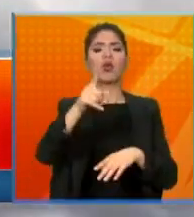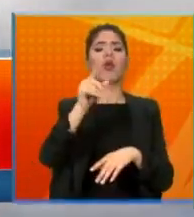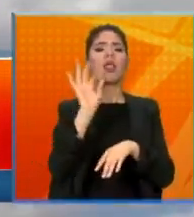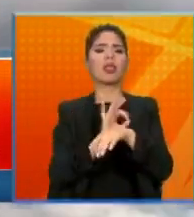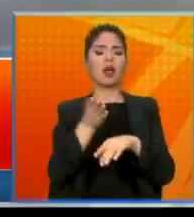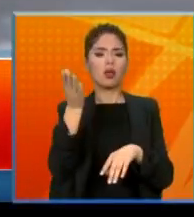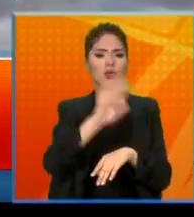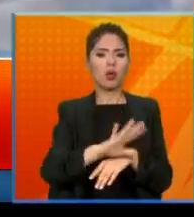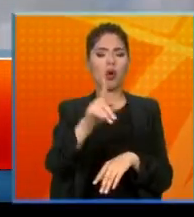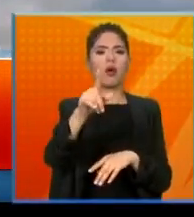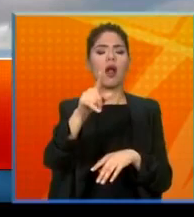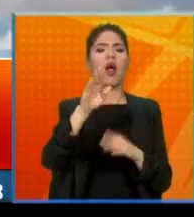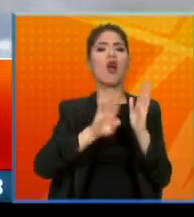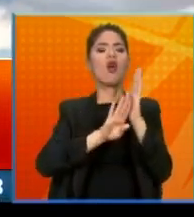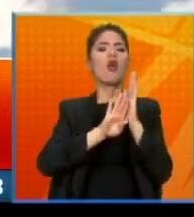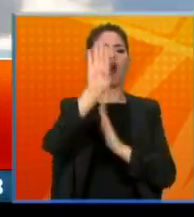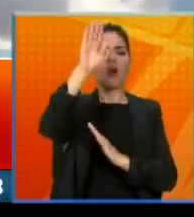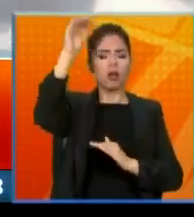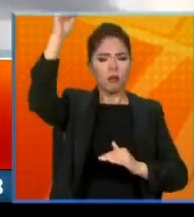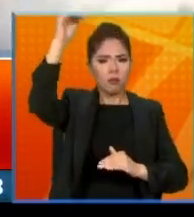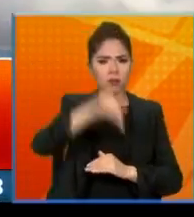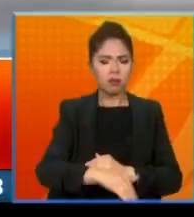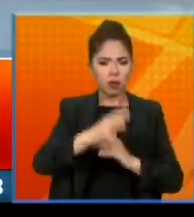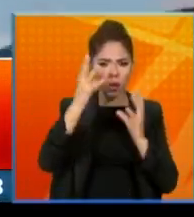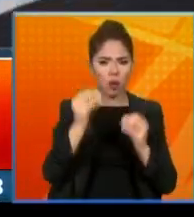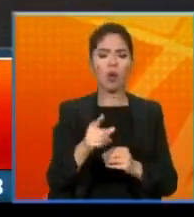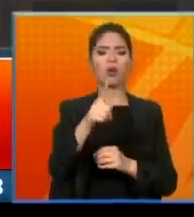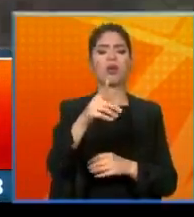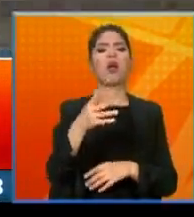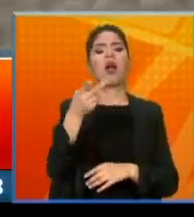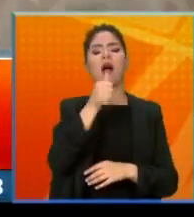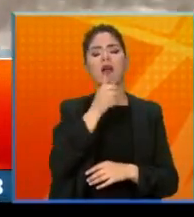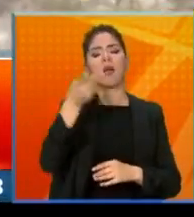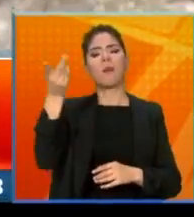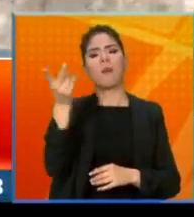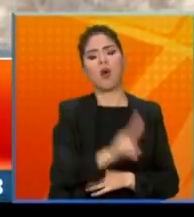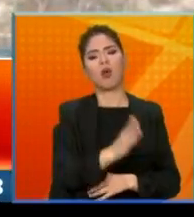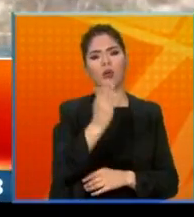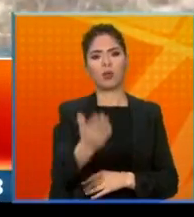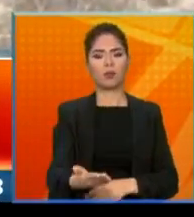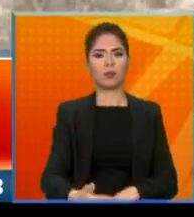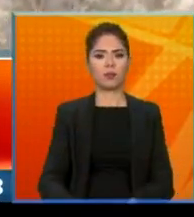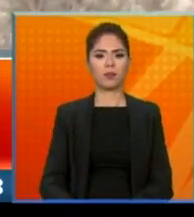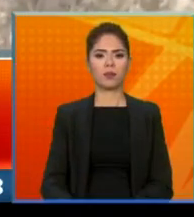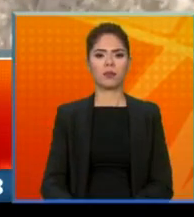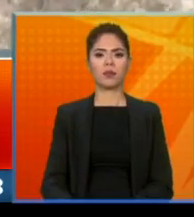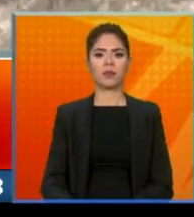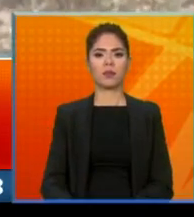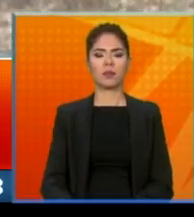Saniyeler sonraysa ev yapımı roket yere çakıldı. Mike Hughes feci şekilde can verdi.